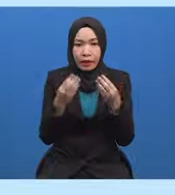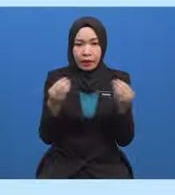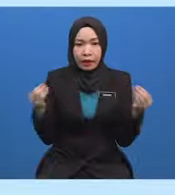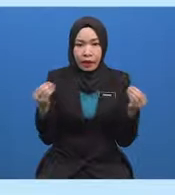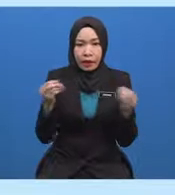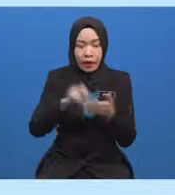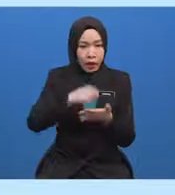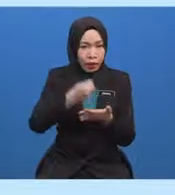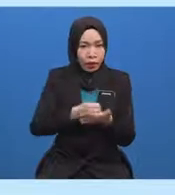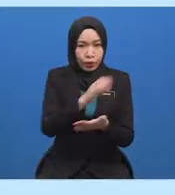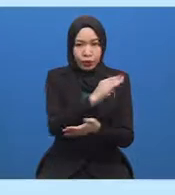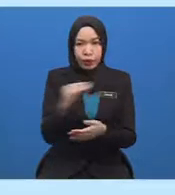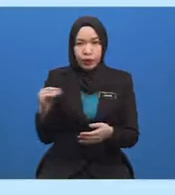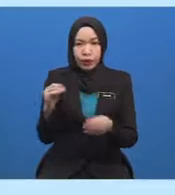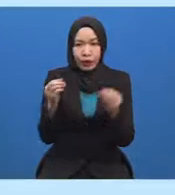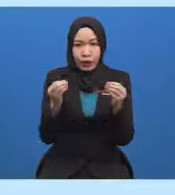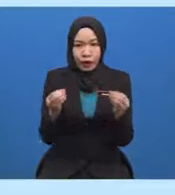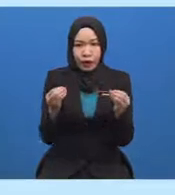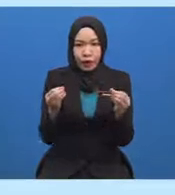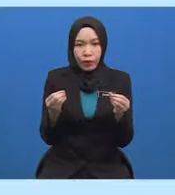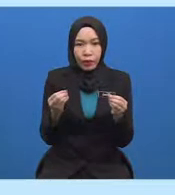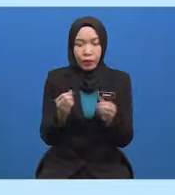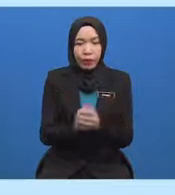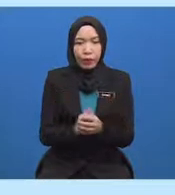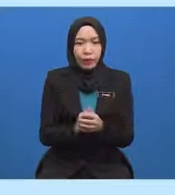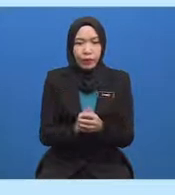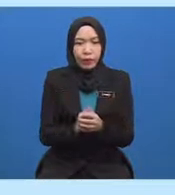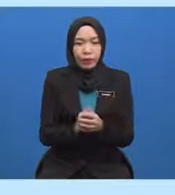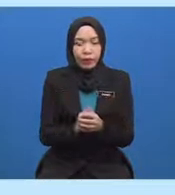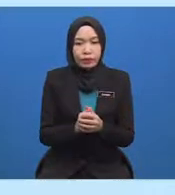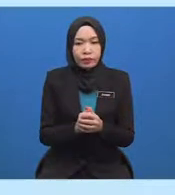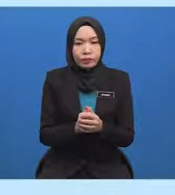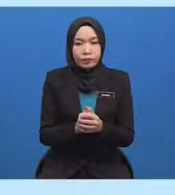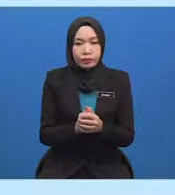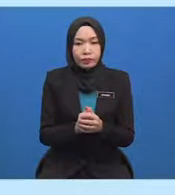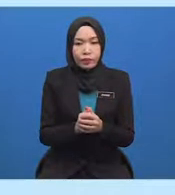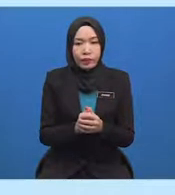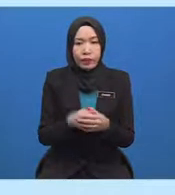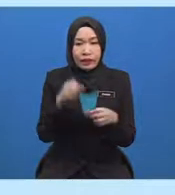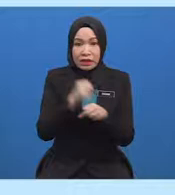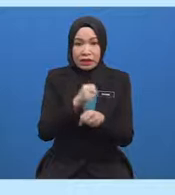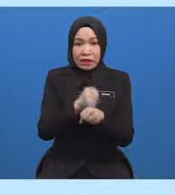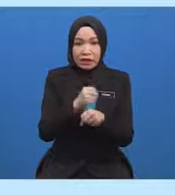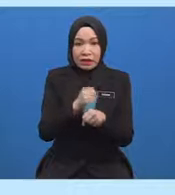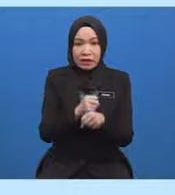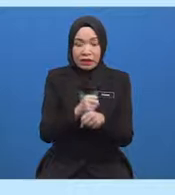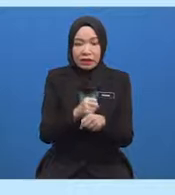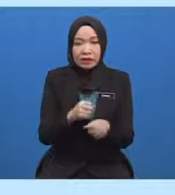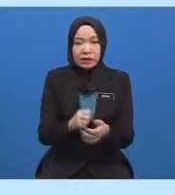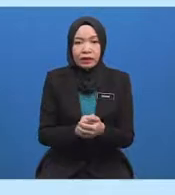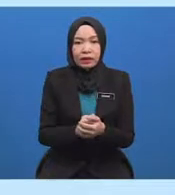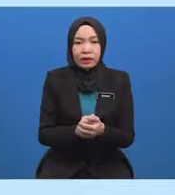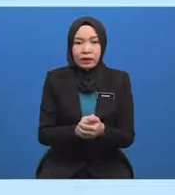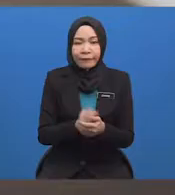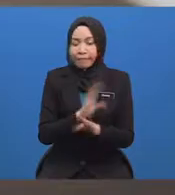pertanian dan perlombongan kerja hanya boleh disambung semules selepas kawasan itu di